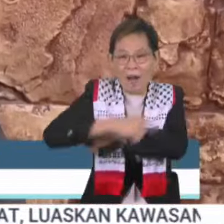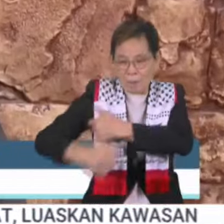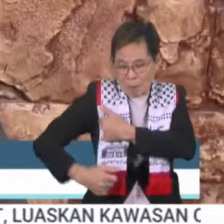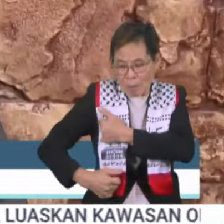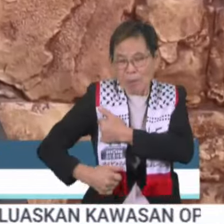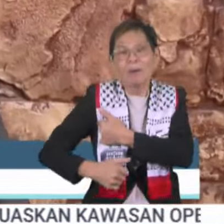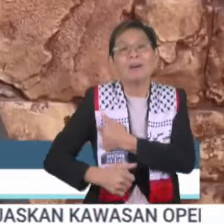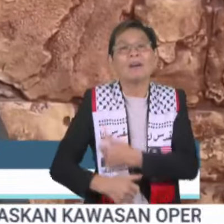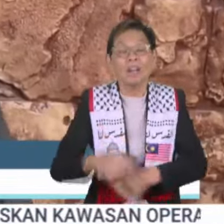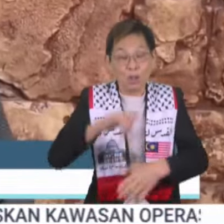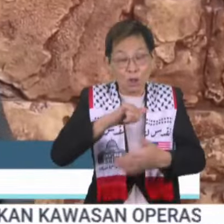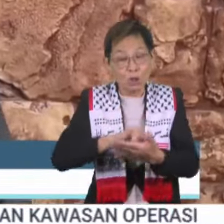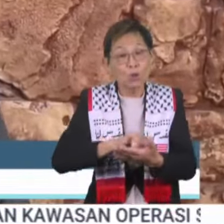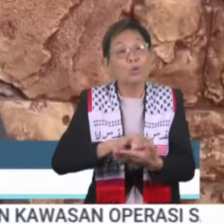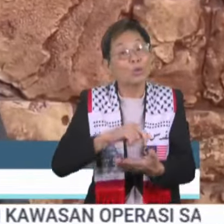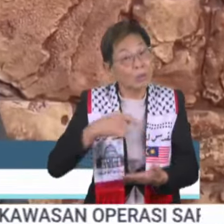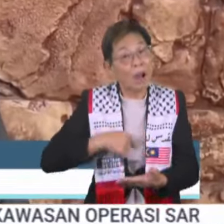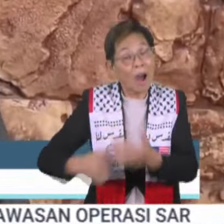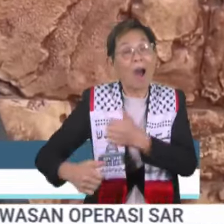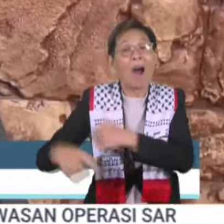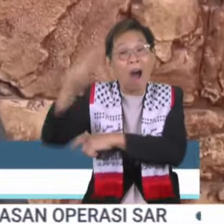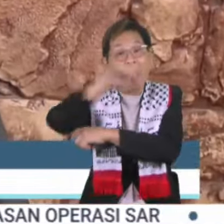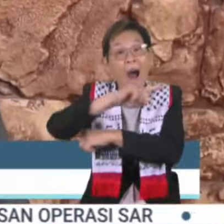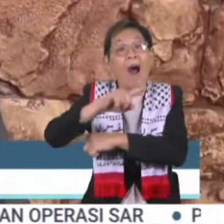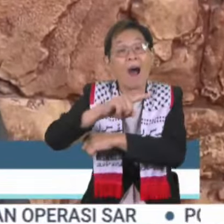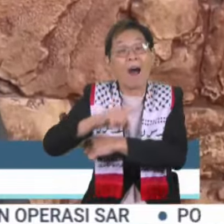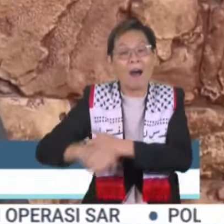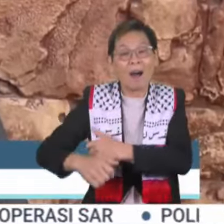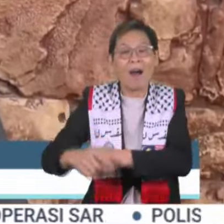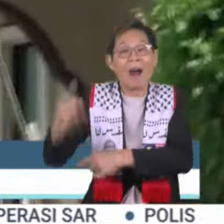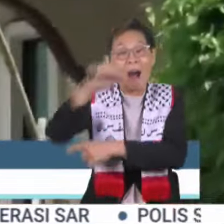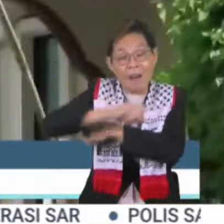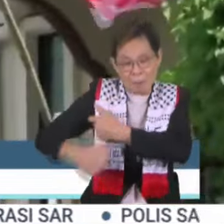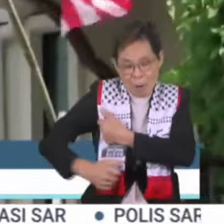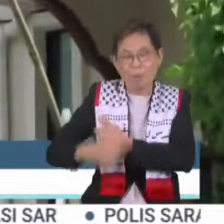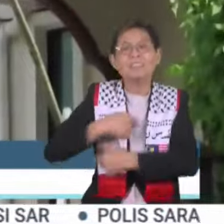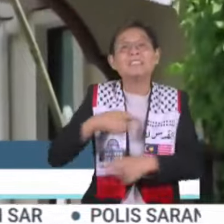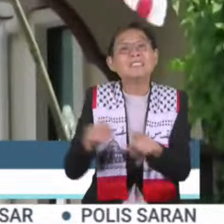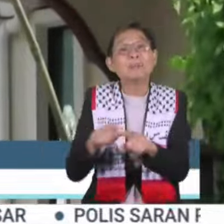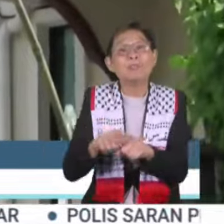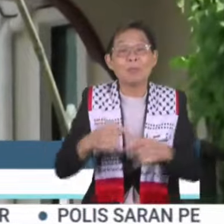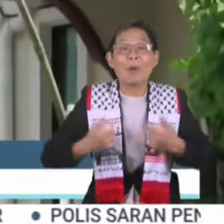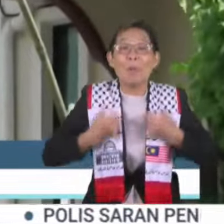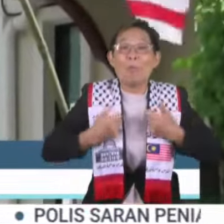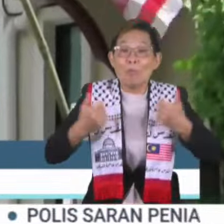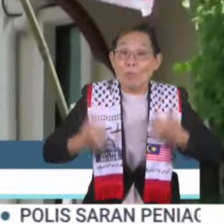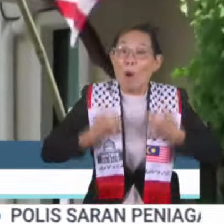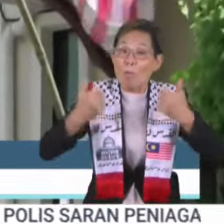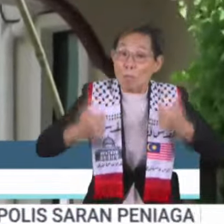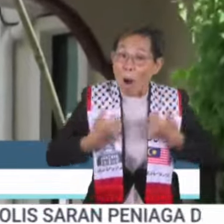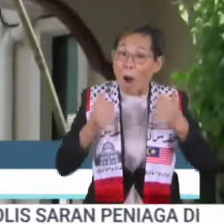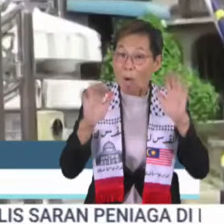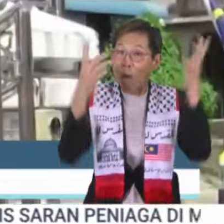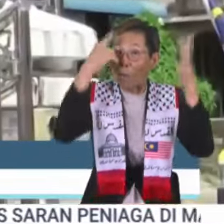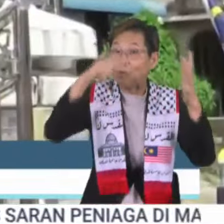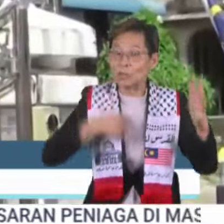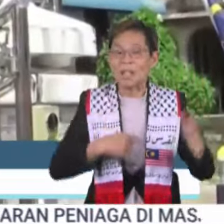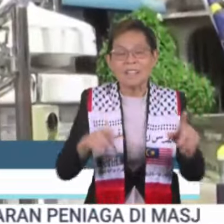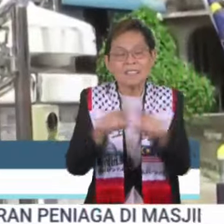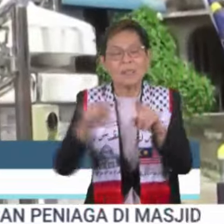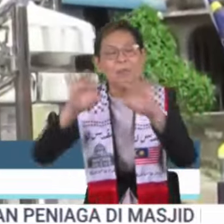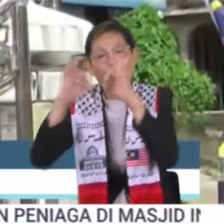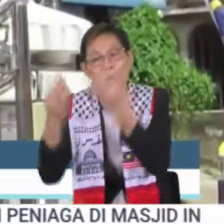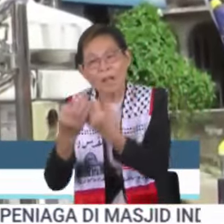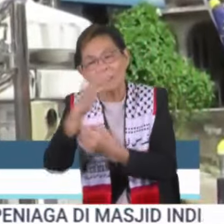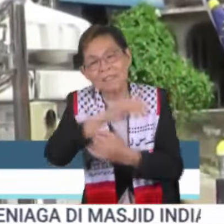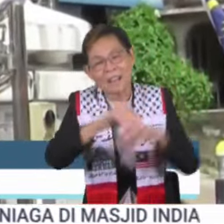itu adalah hari raya bagi saya. Hari raya bila Hari Pahlawan. Begitu juga saya beritahu kepada ahli keluarga dan